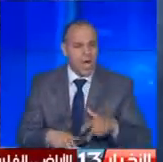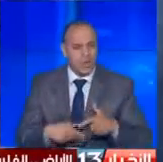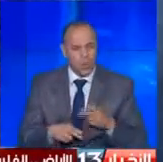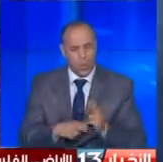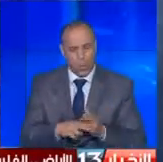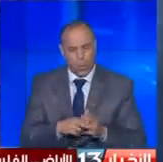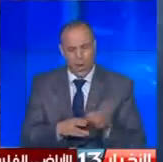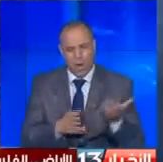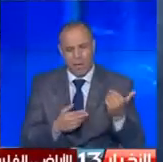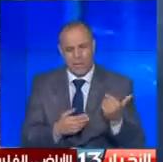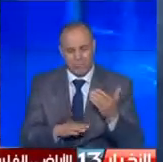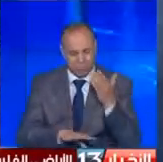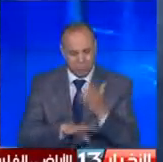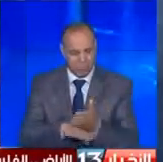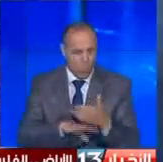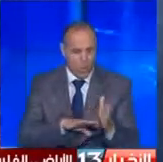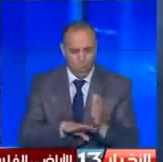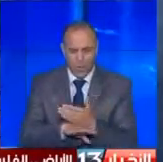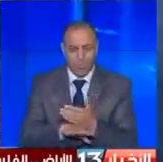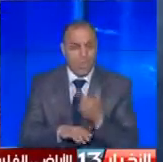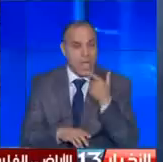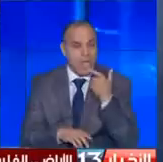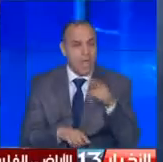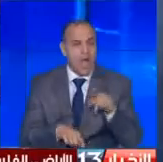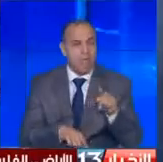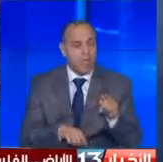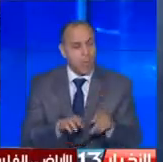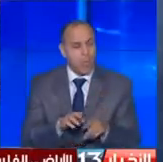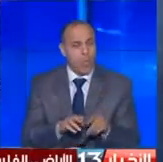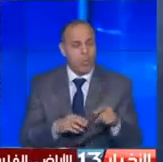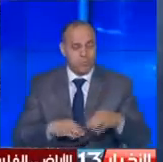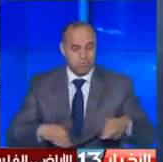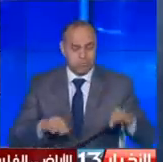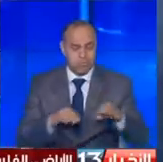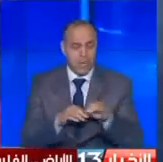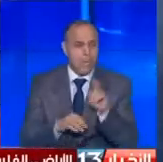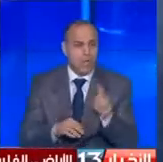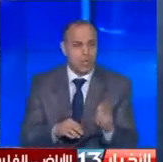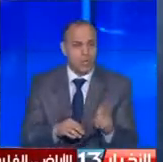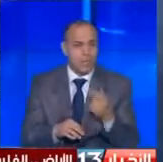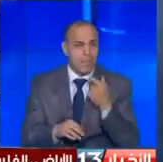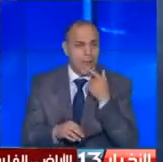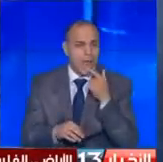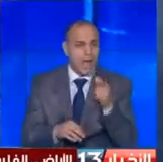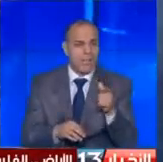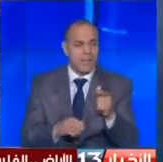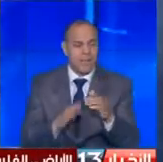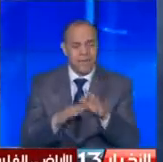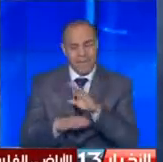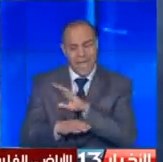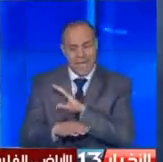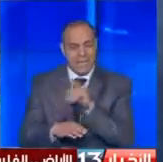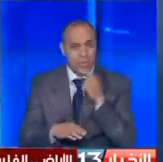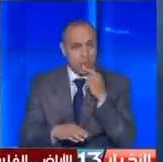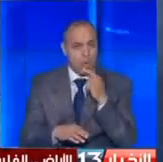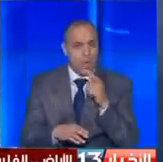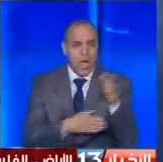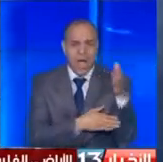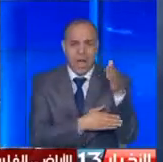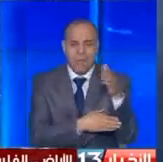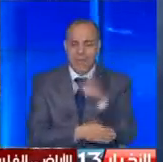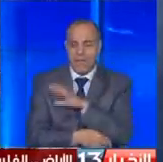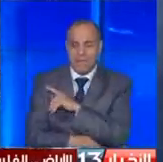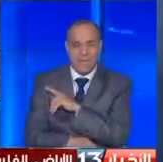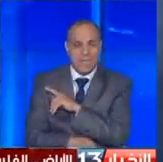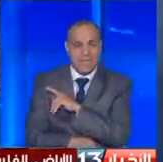طيلة سنوات الانقسام، إذ احتشدوا بالآلاف في ساحة الجندي المجهول في حي الرمال في وسط غزة رافعين